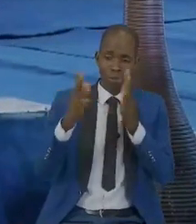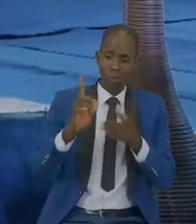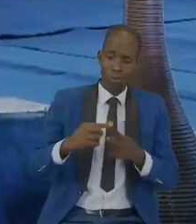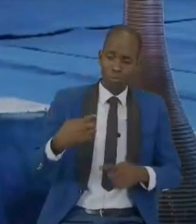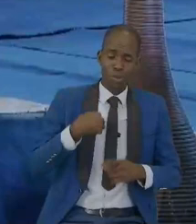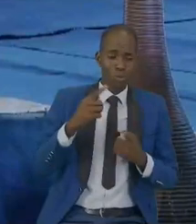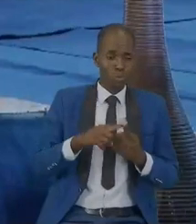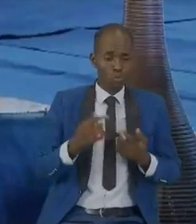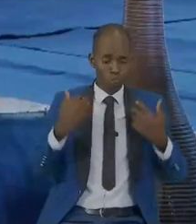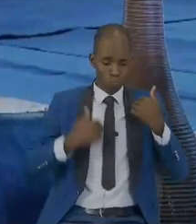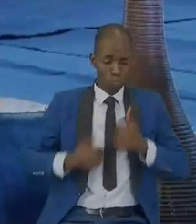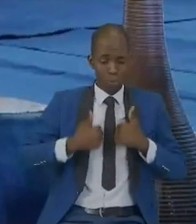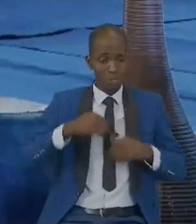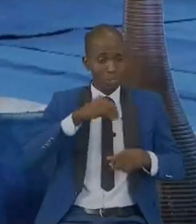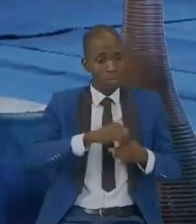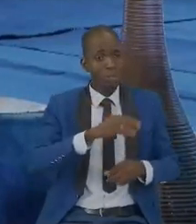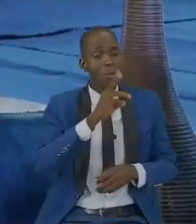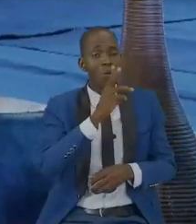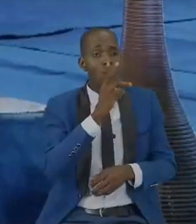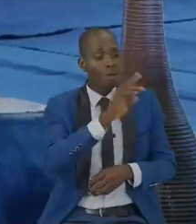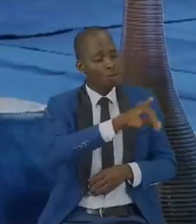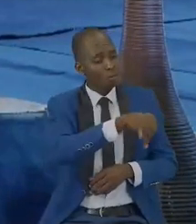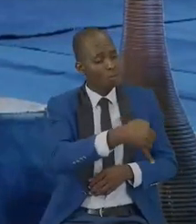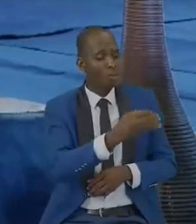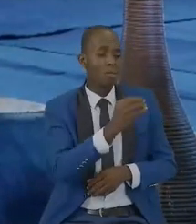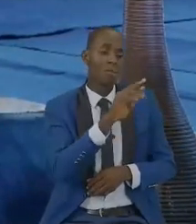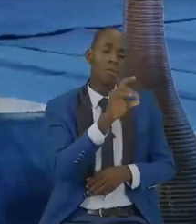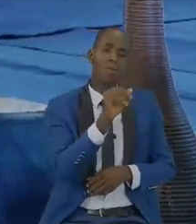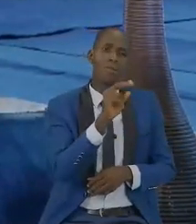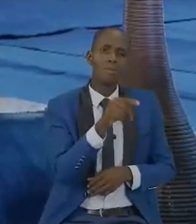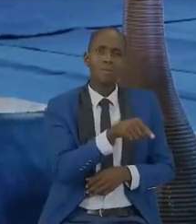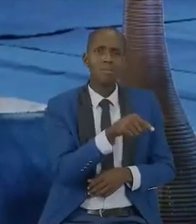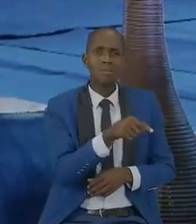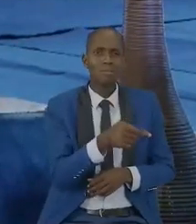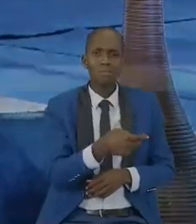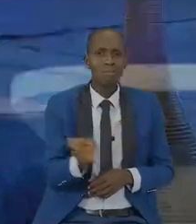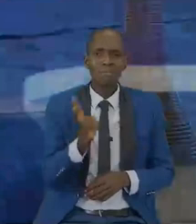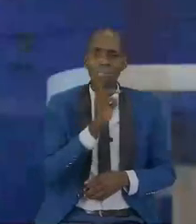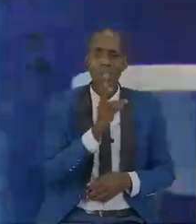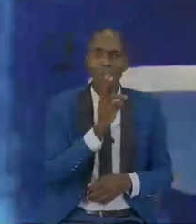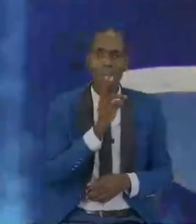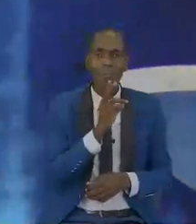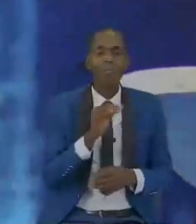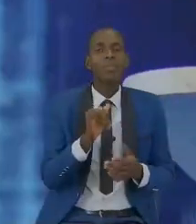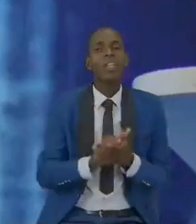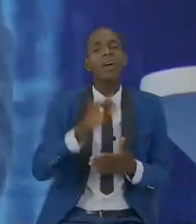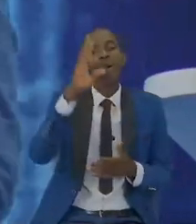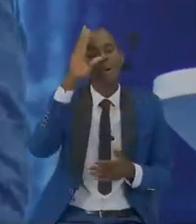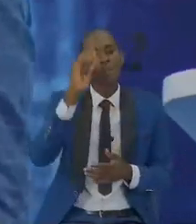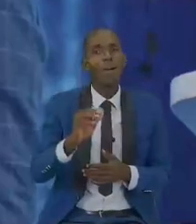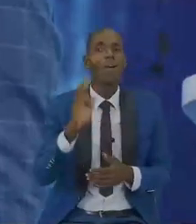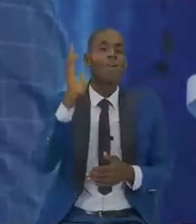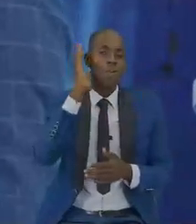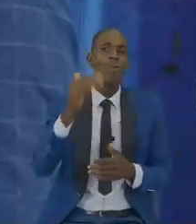me laver au Jourdain. Une personne qui est guidée au lieu où il doit avoir le